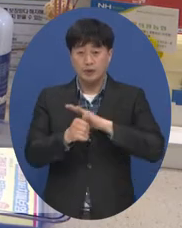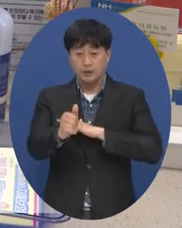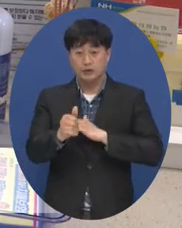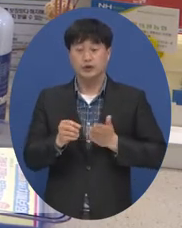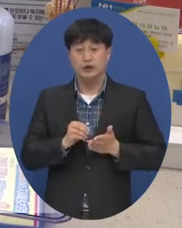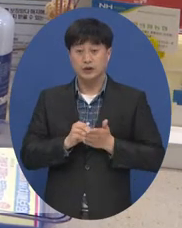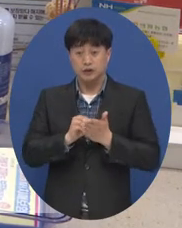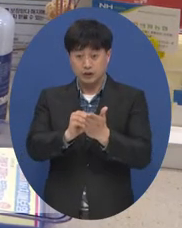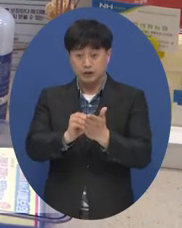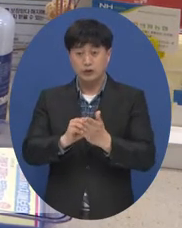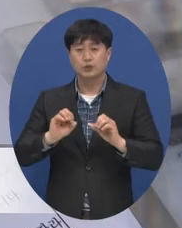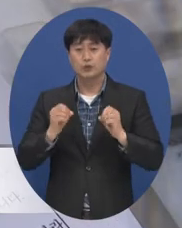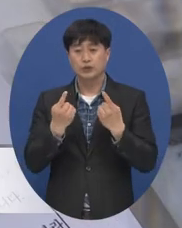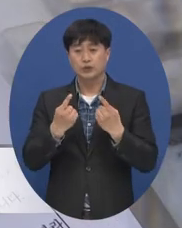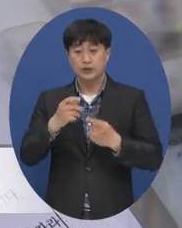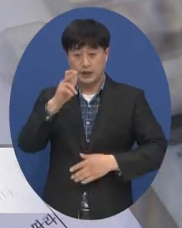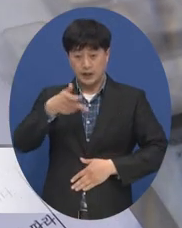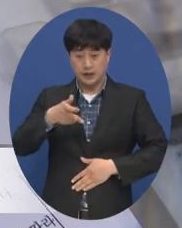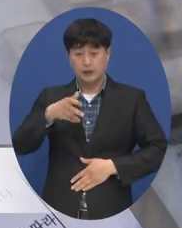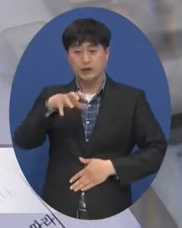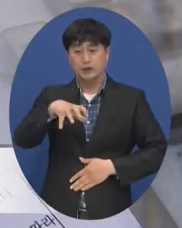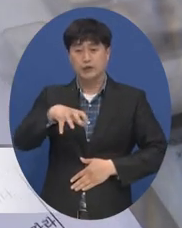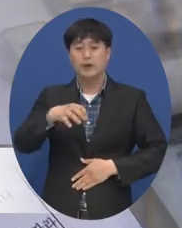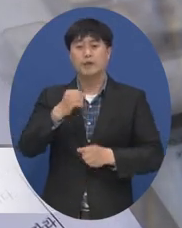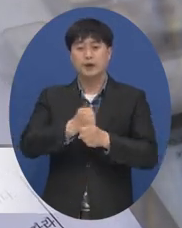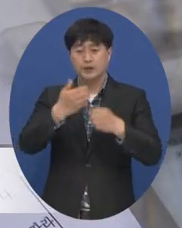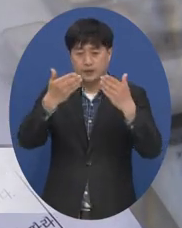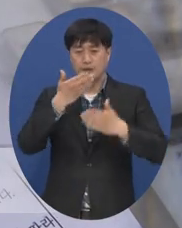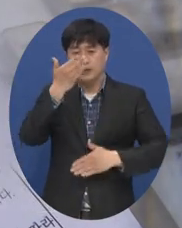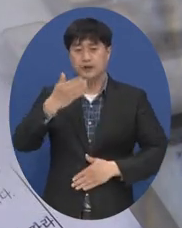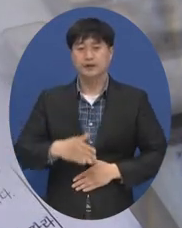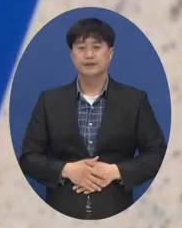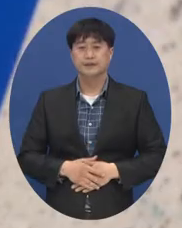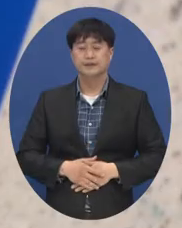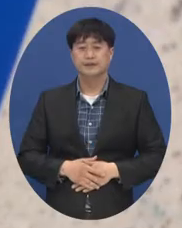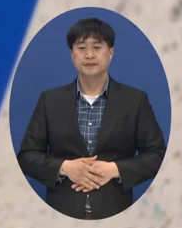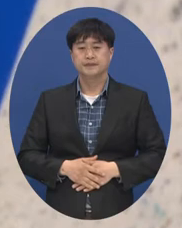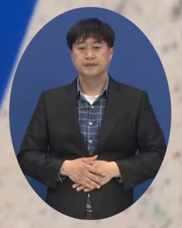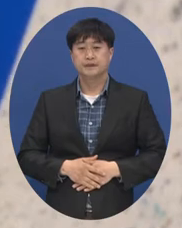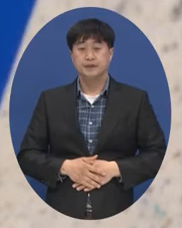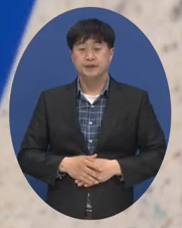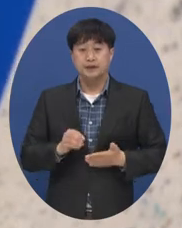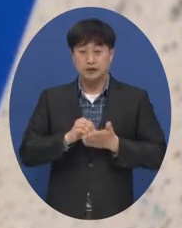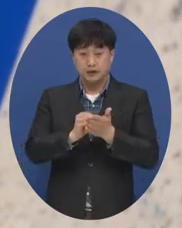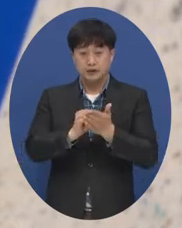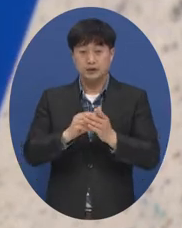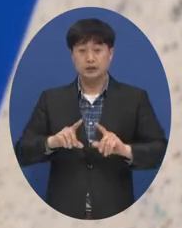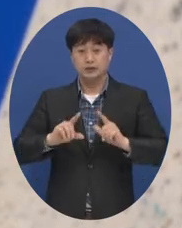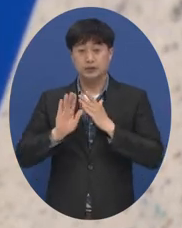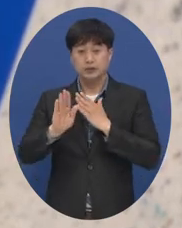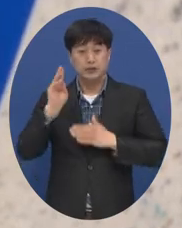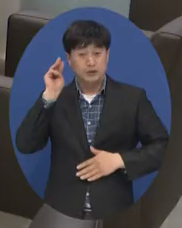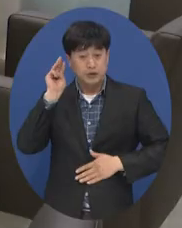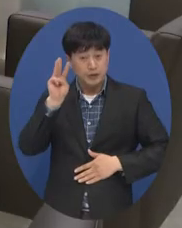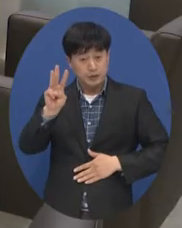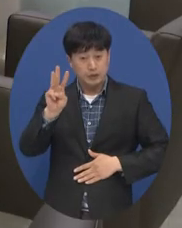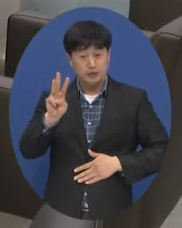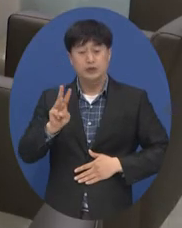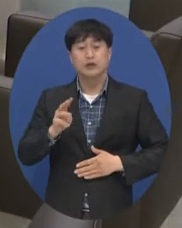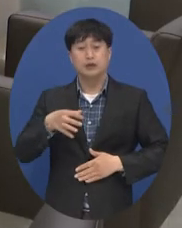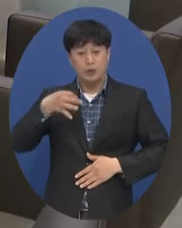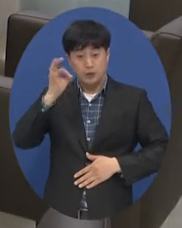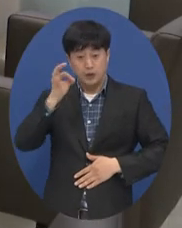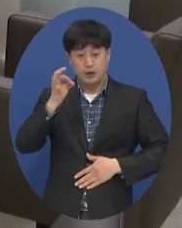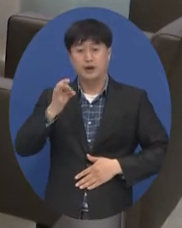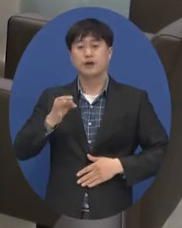가면 신청과 동시에 선불카드를 그 자리에서 바로 발급해 줍니다. 신청일로부터 2, 3일 후 사용 승인